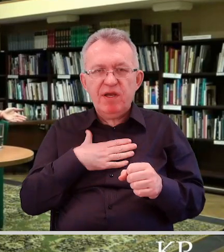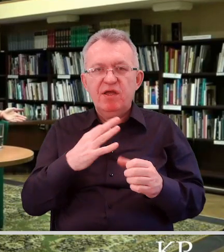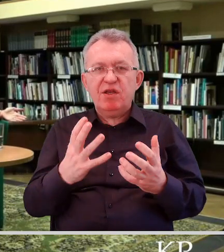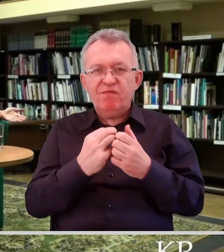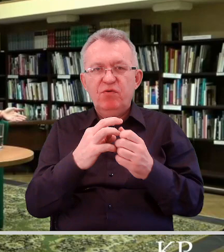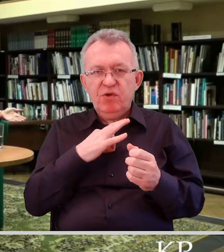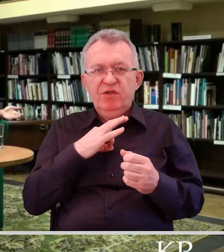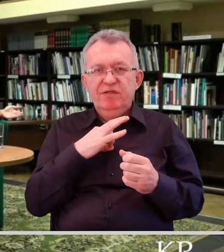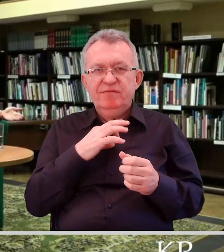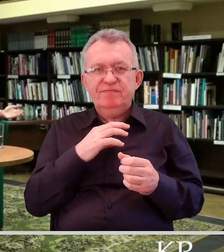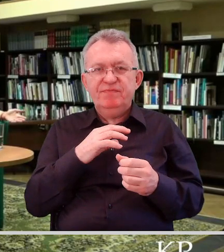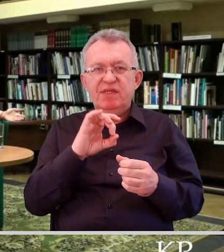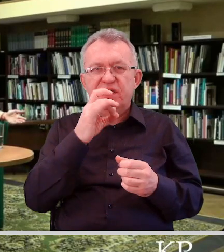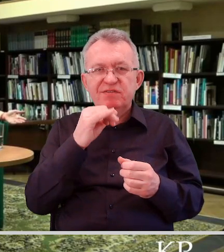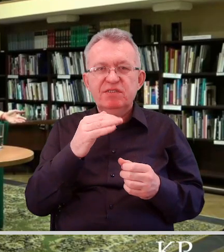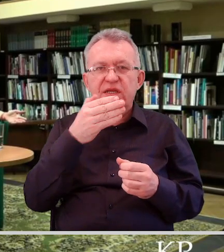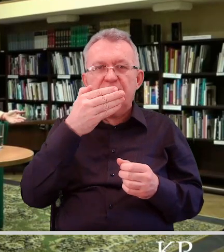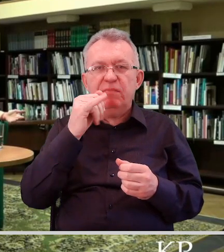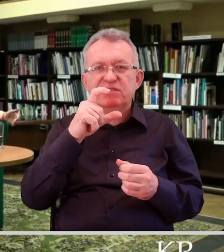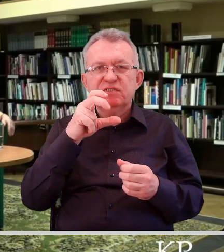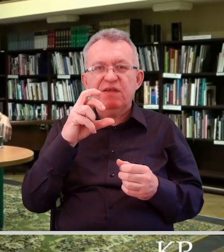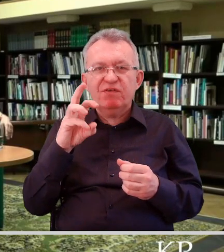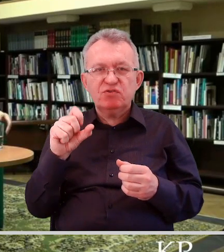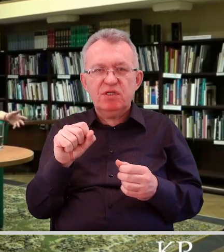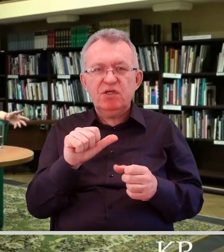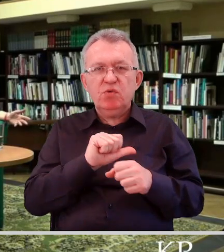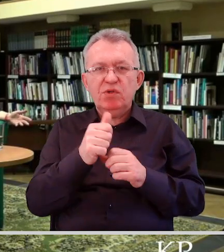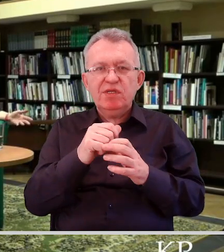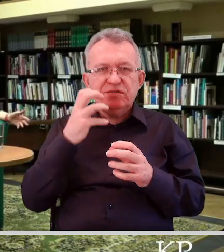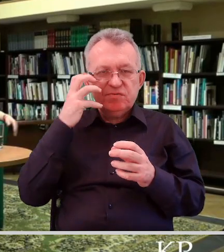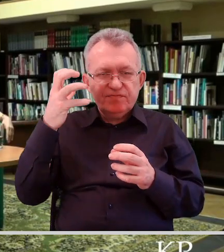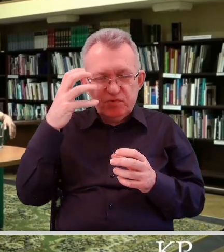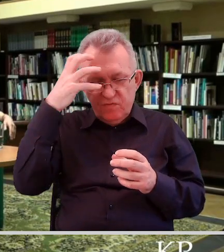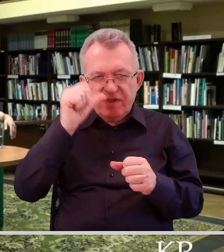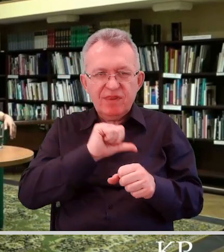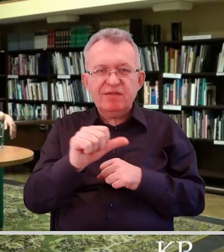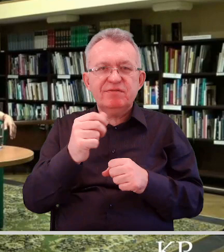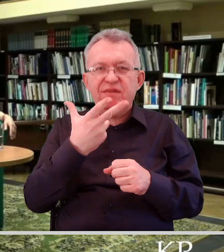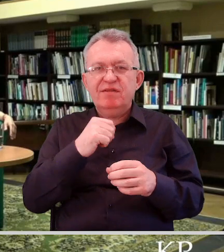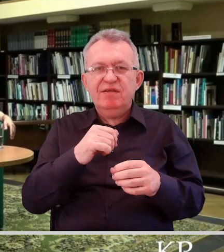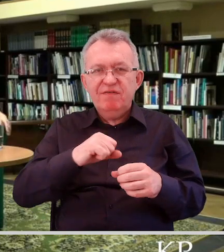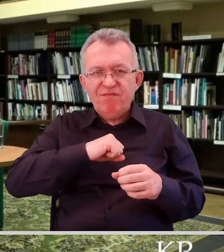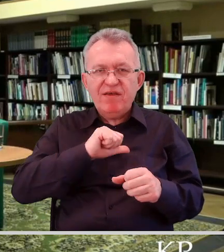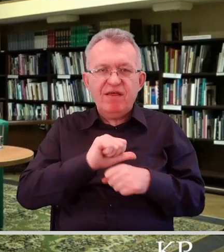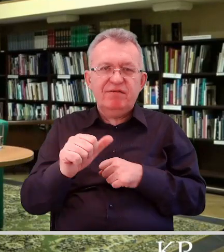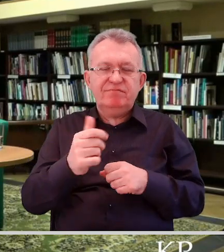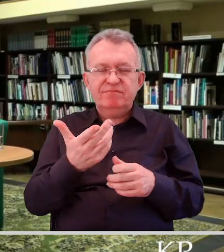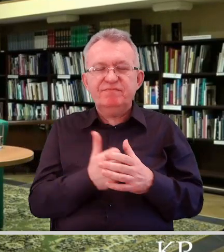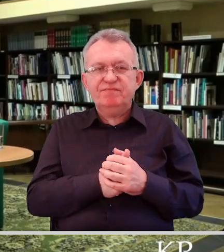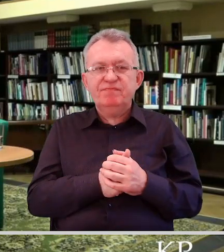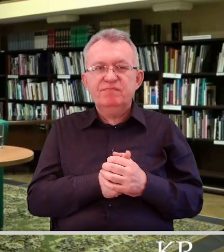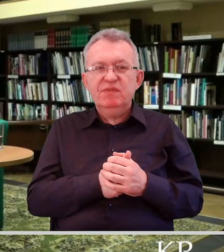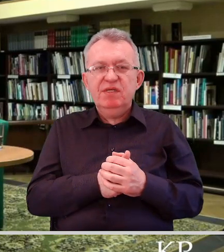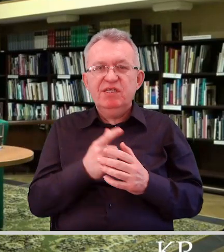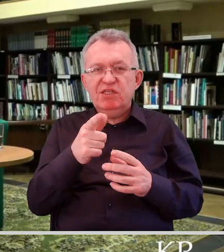mi reputację, mianowicie Grażyny Mickiewicza, która jest księżną, która jest w ogóle niezależna, fajna i tego.